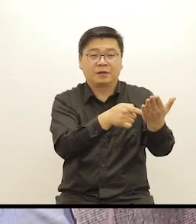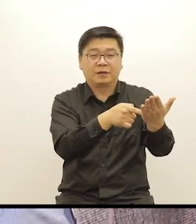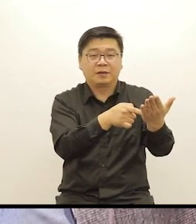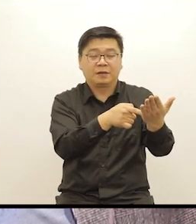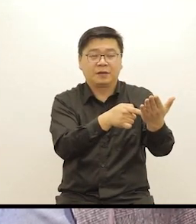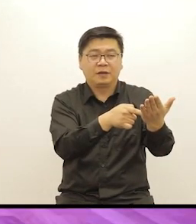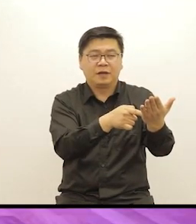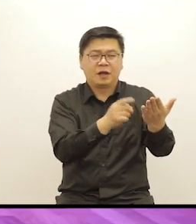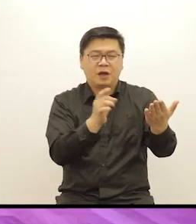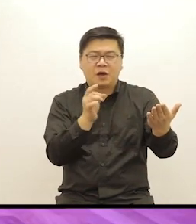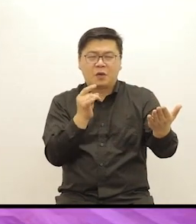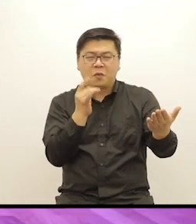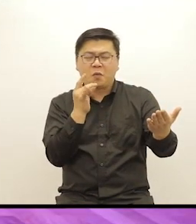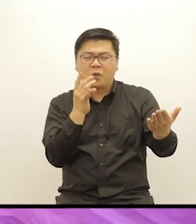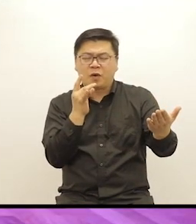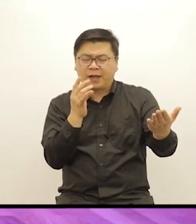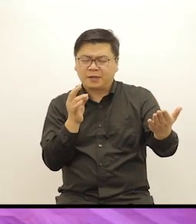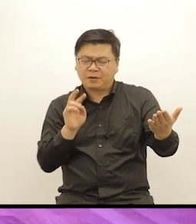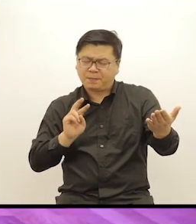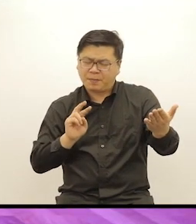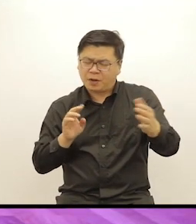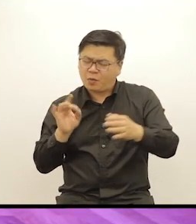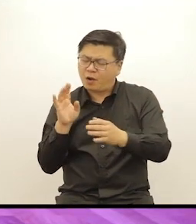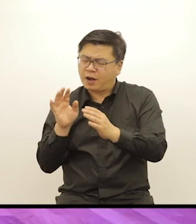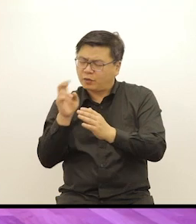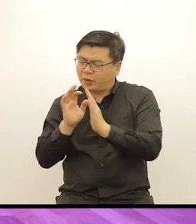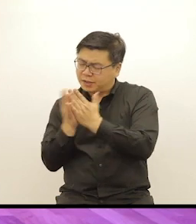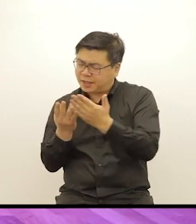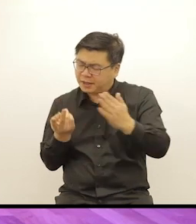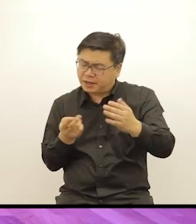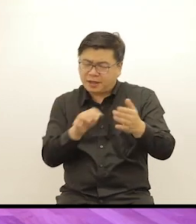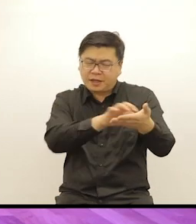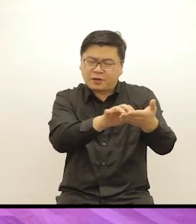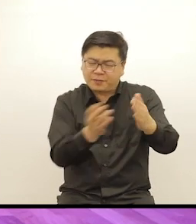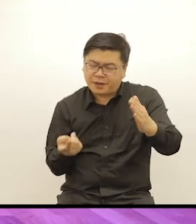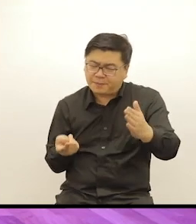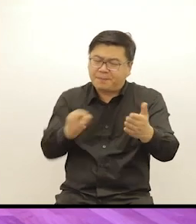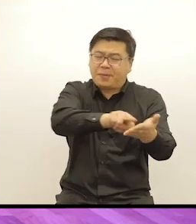그러니까 원래 악보를 점자로 바꾸는 작업도